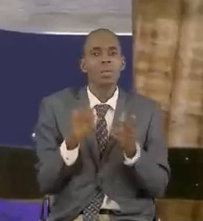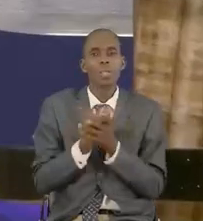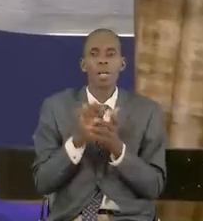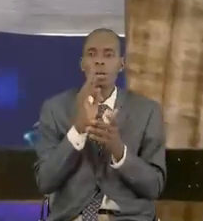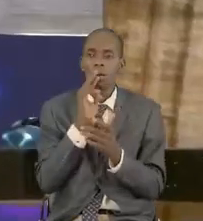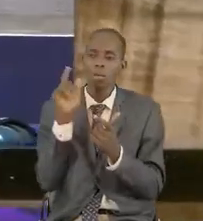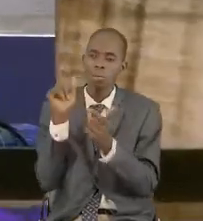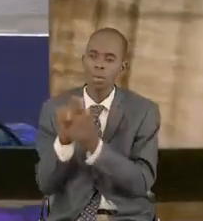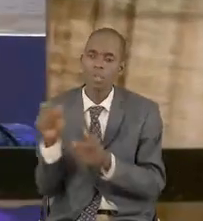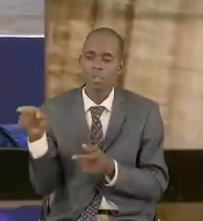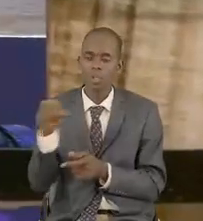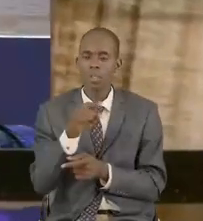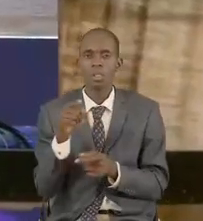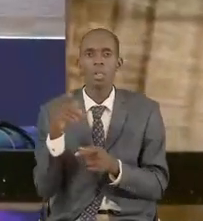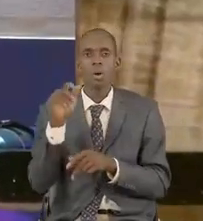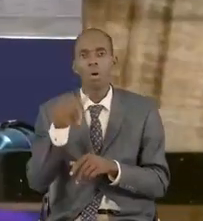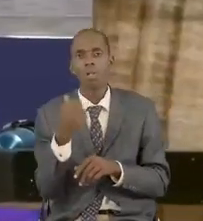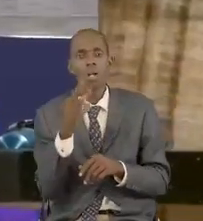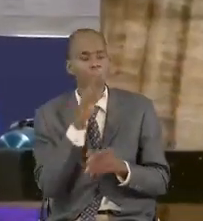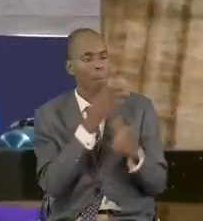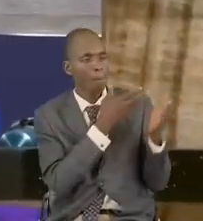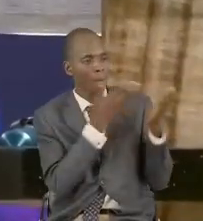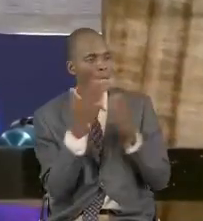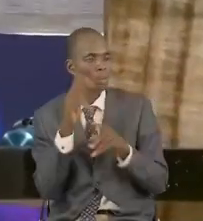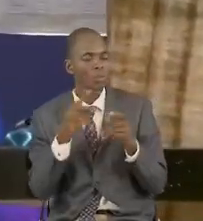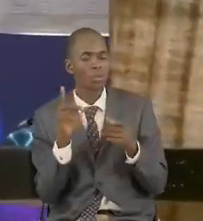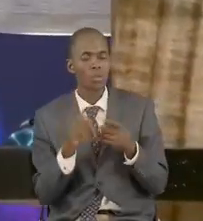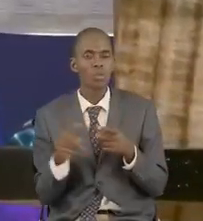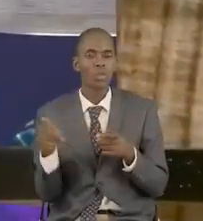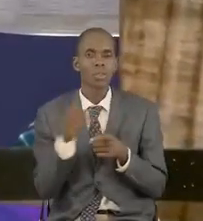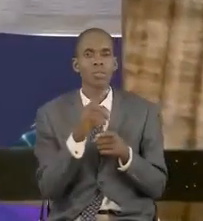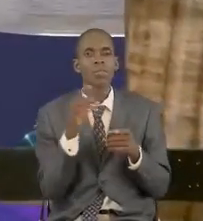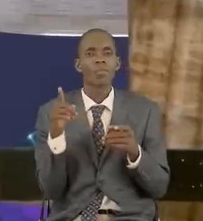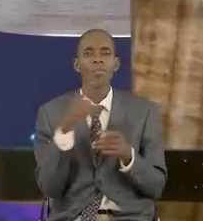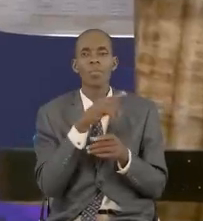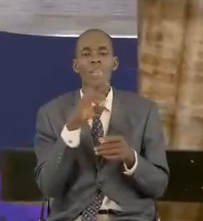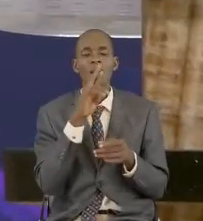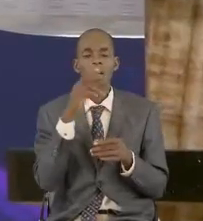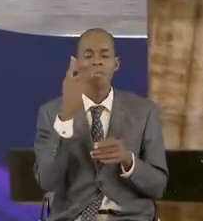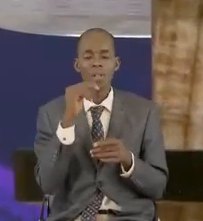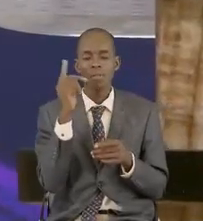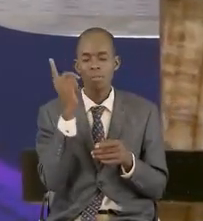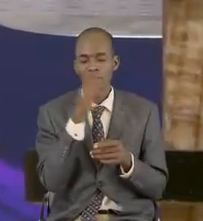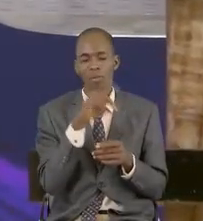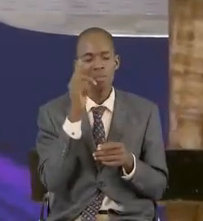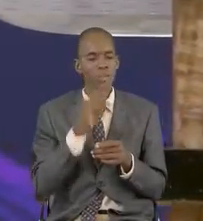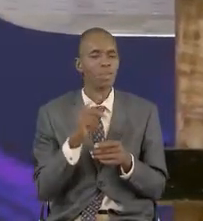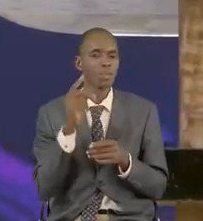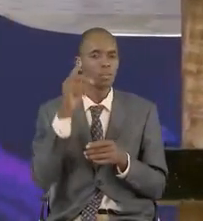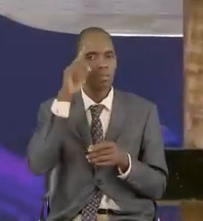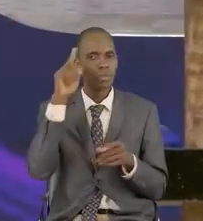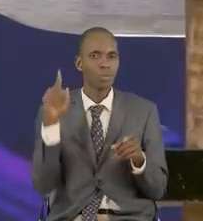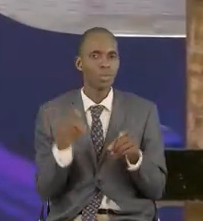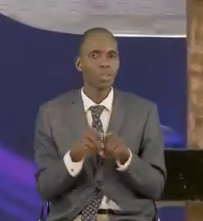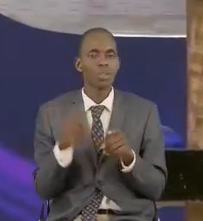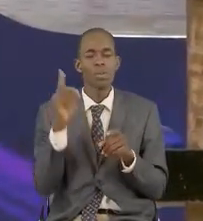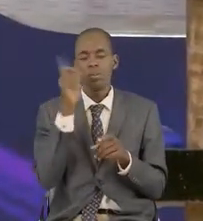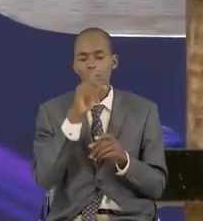il a des gens du riz les gens vers eux ce sont des faux frères parmi nous ce sont les gens là